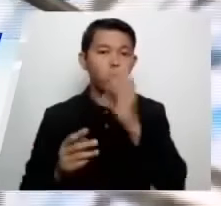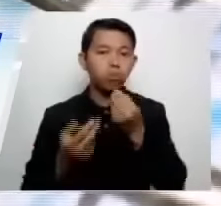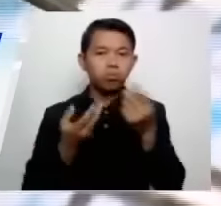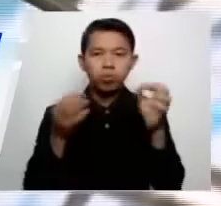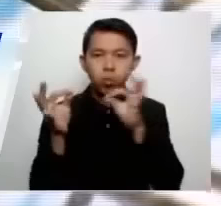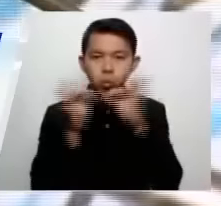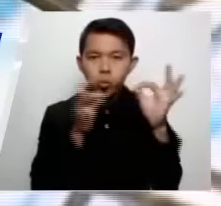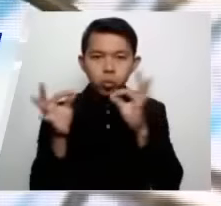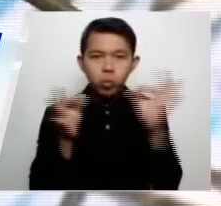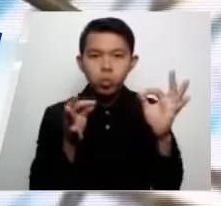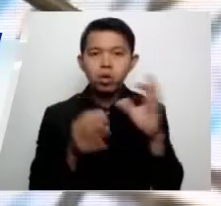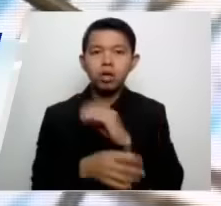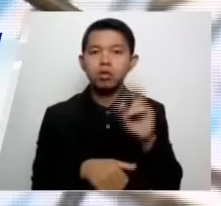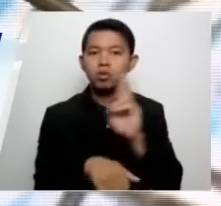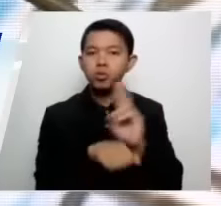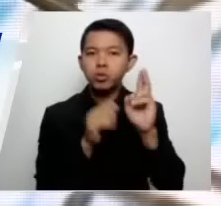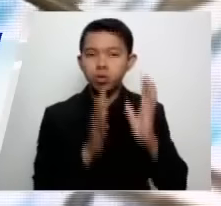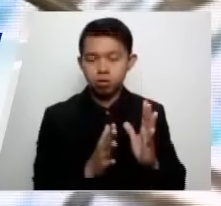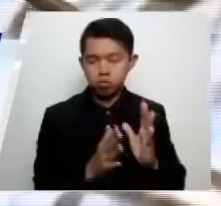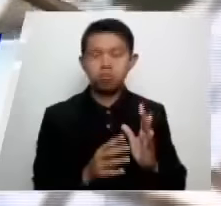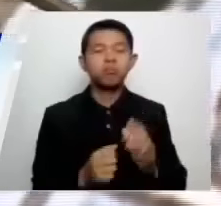lang,